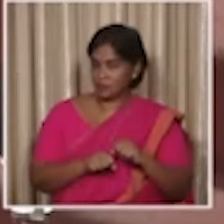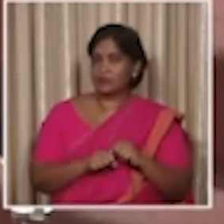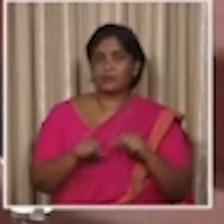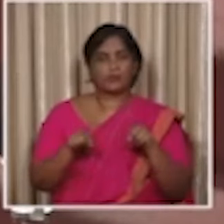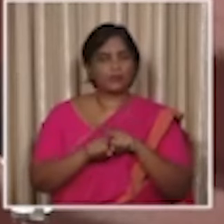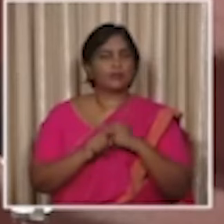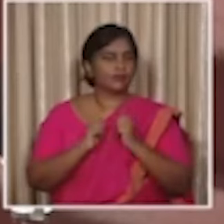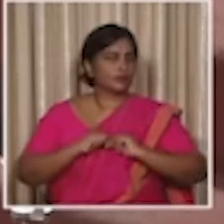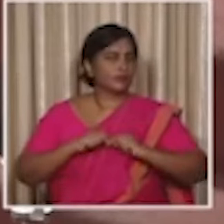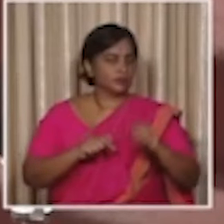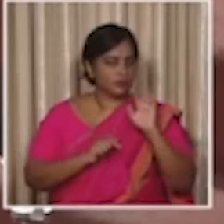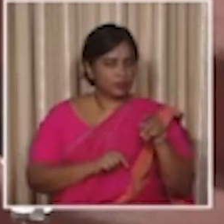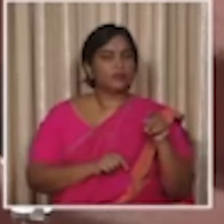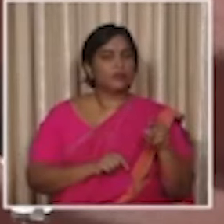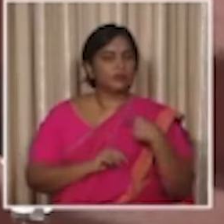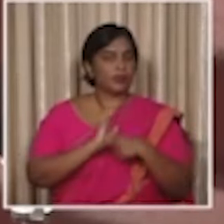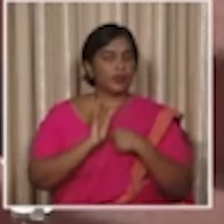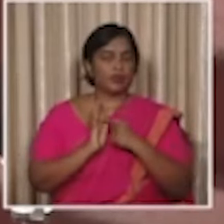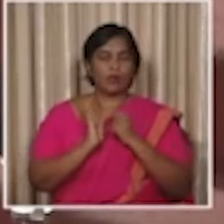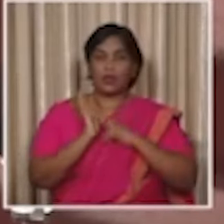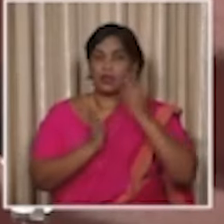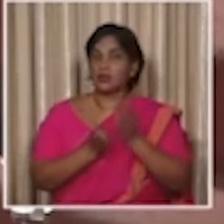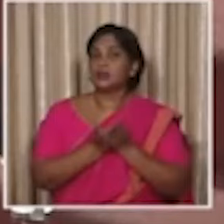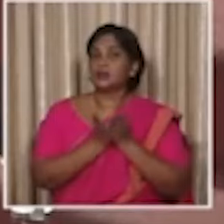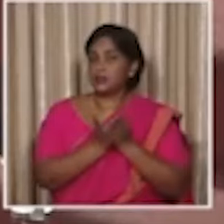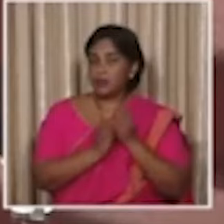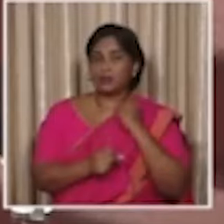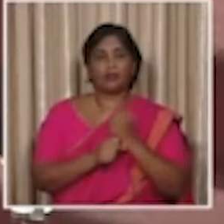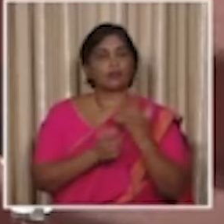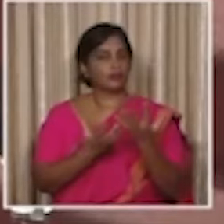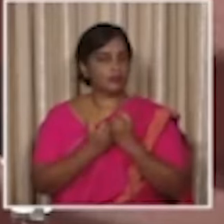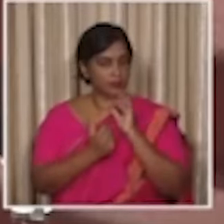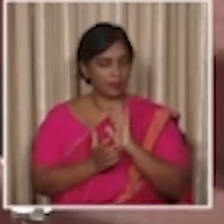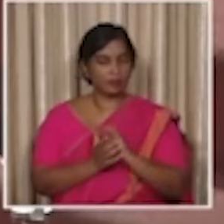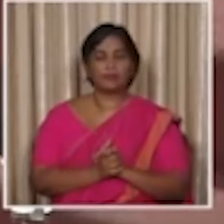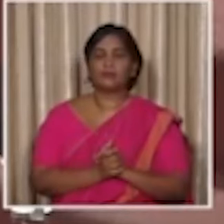अपे रटे पवत्वागेन गियपु रटे जातिक संपत् रजेट गेनीम निसा